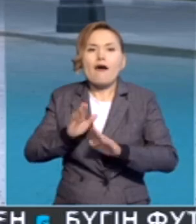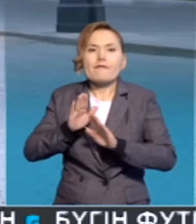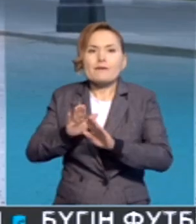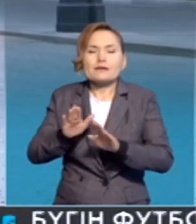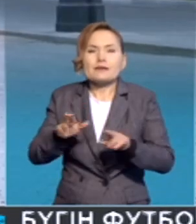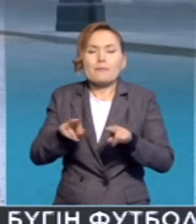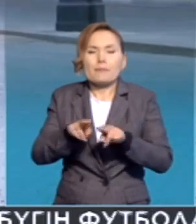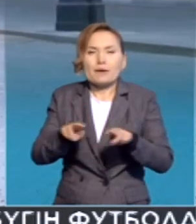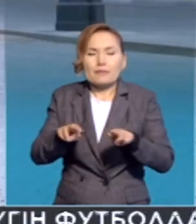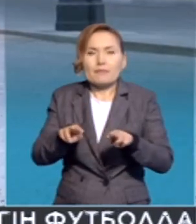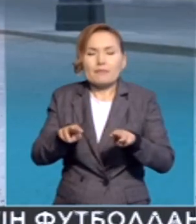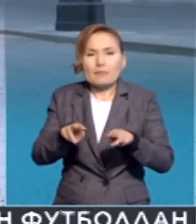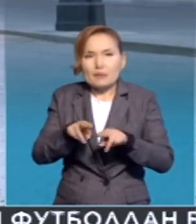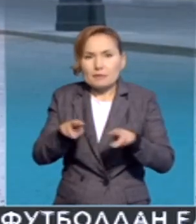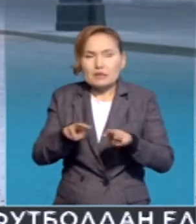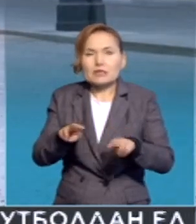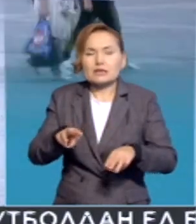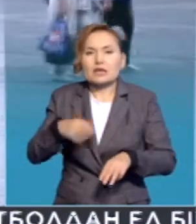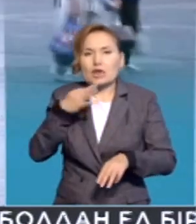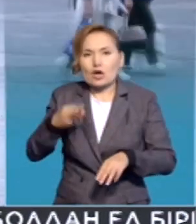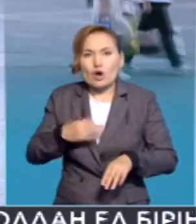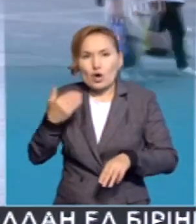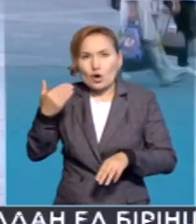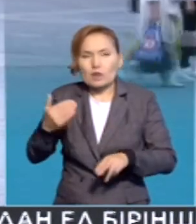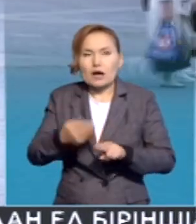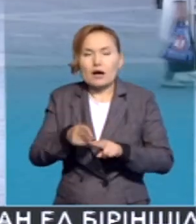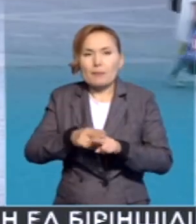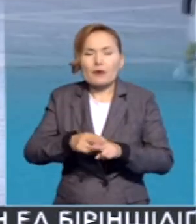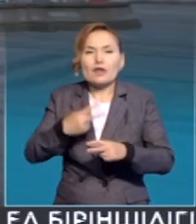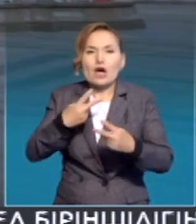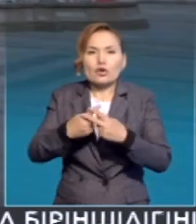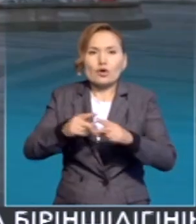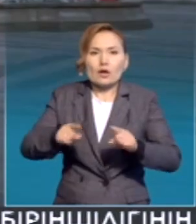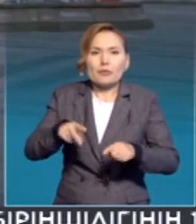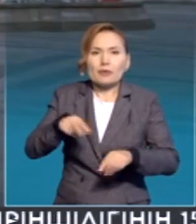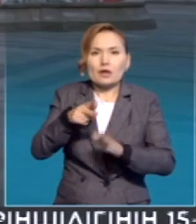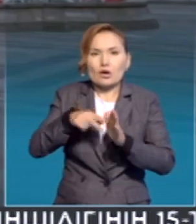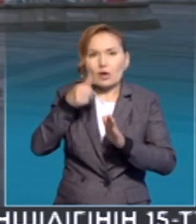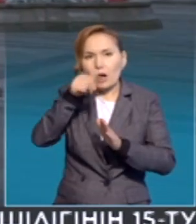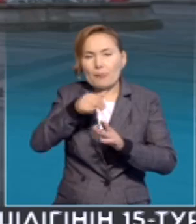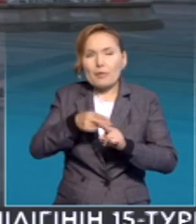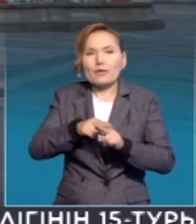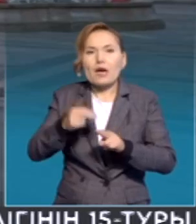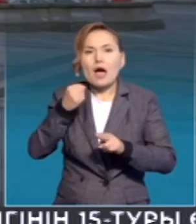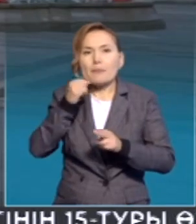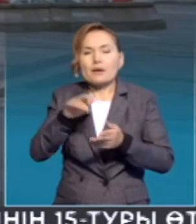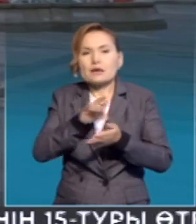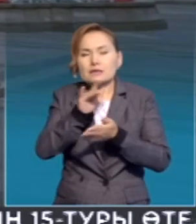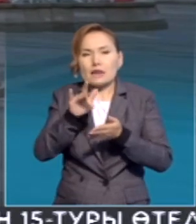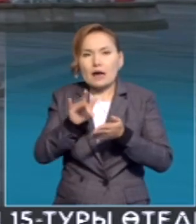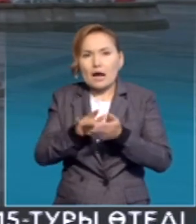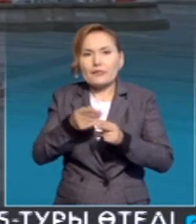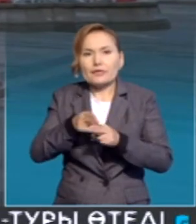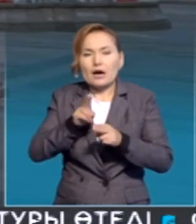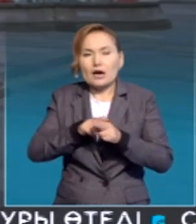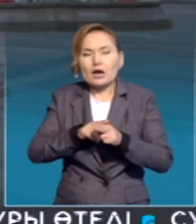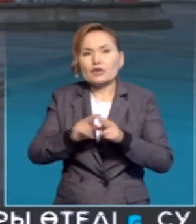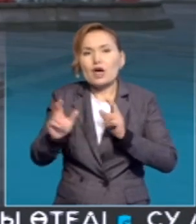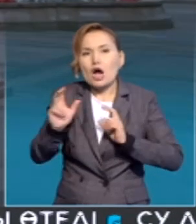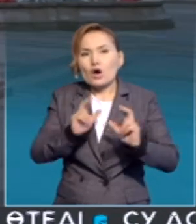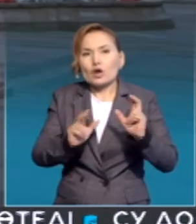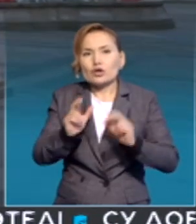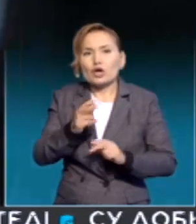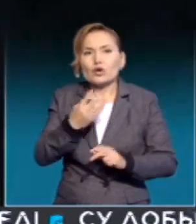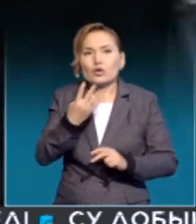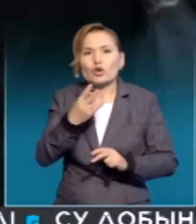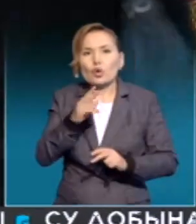қатаң режимдегі колонияда жазасын өтейді. Еске салайық, 2018 жылдың 13 сәуірінде Мәскеу мемлекеттік халықаралық қатынастар институтының 4-ші курс студенті